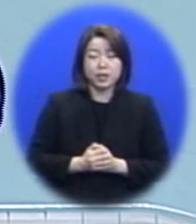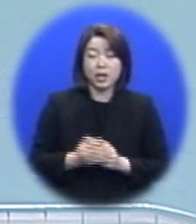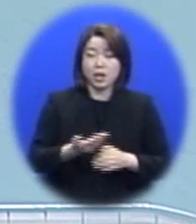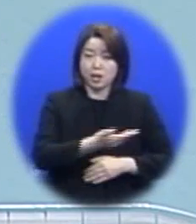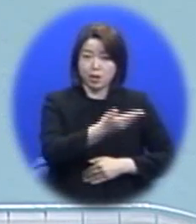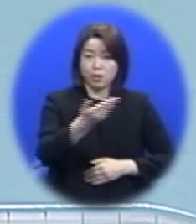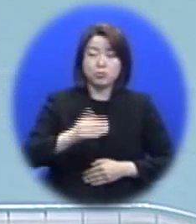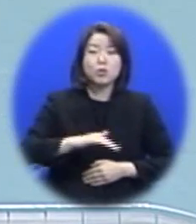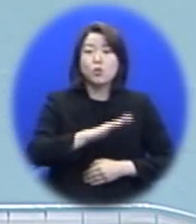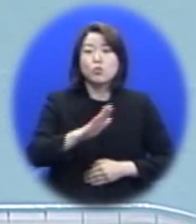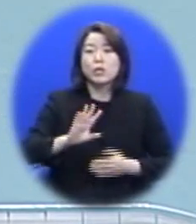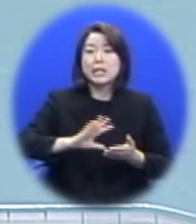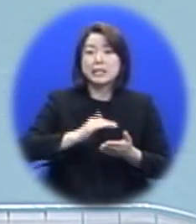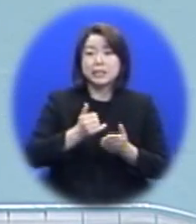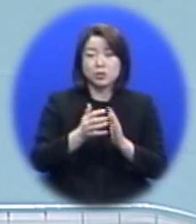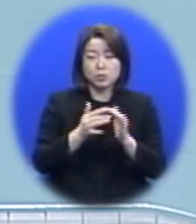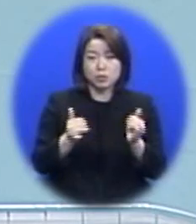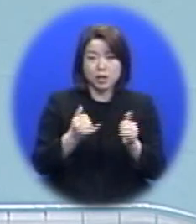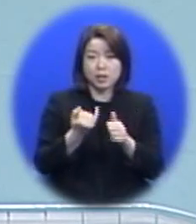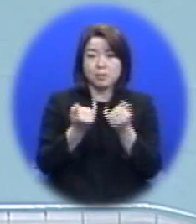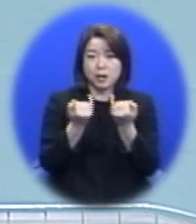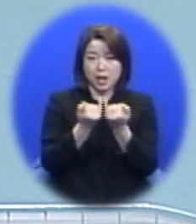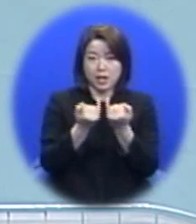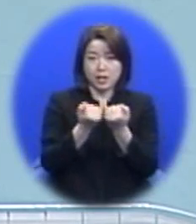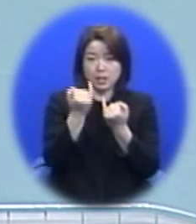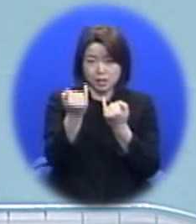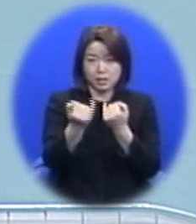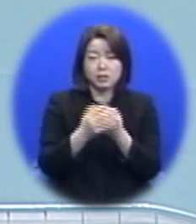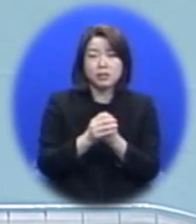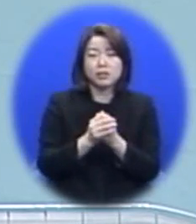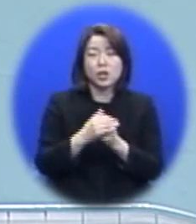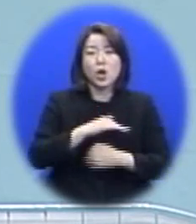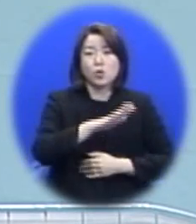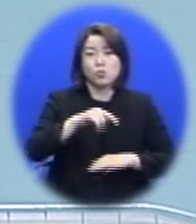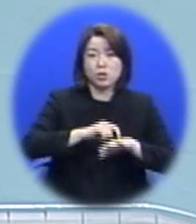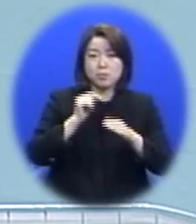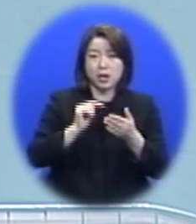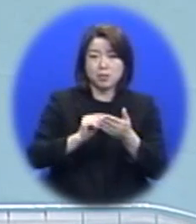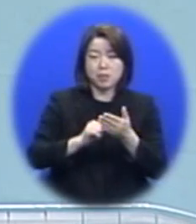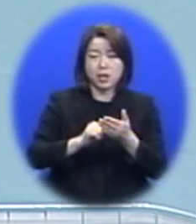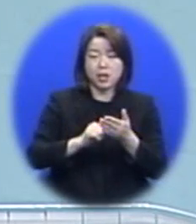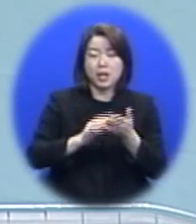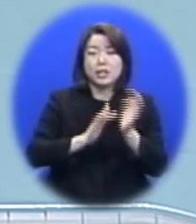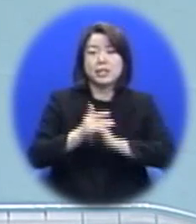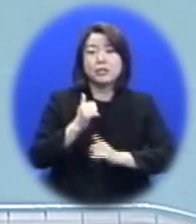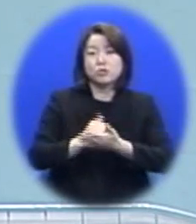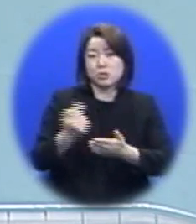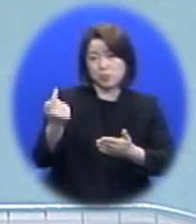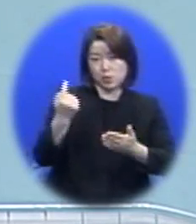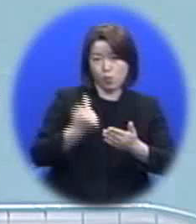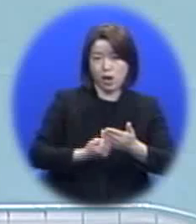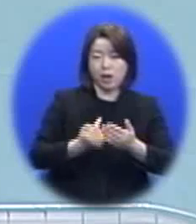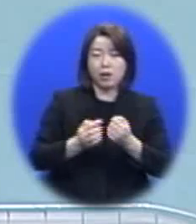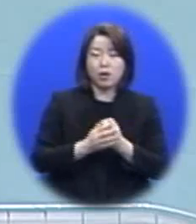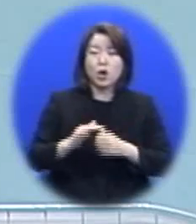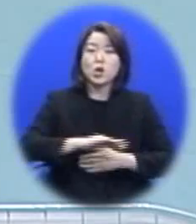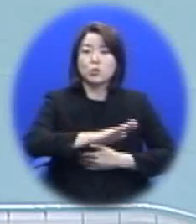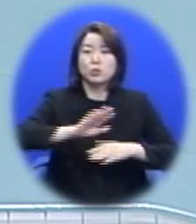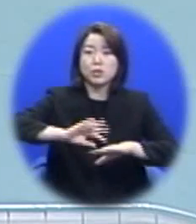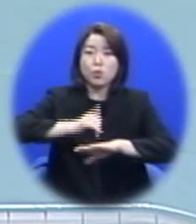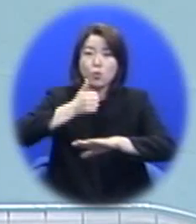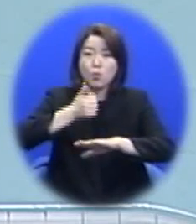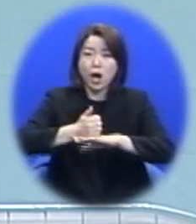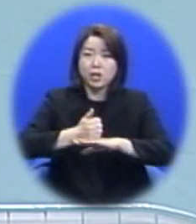여러분, 우리 그리스도인 아내는 우리 마음에 예수님이 임하십니다. 우리는 왕을 모시고